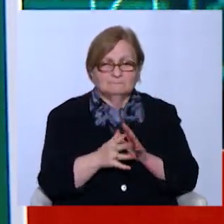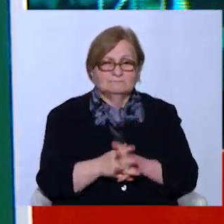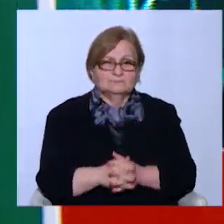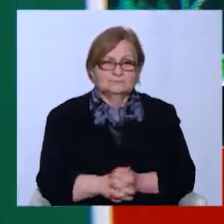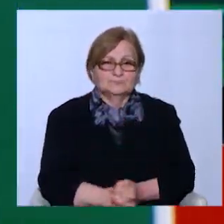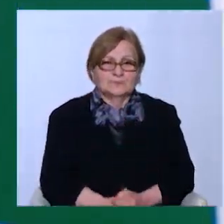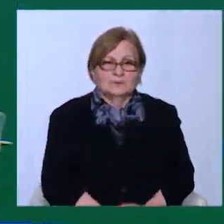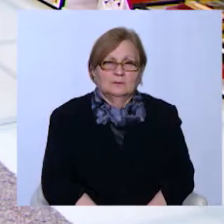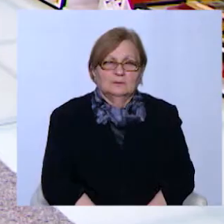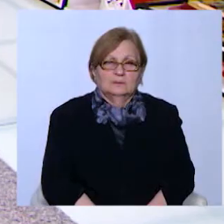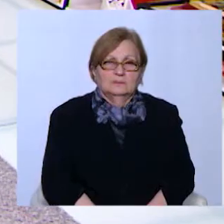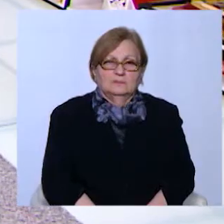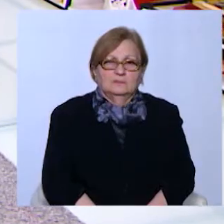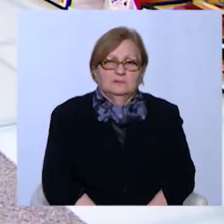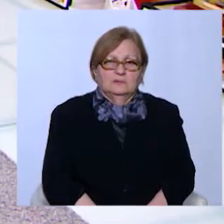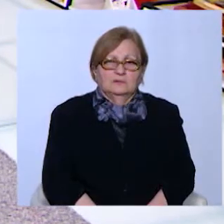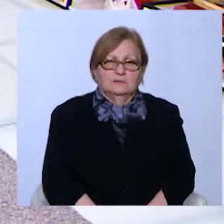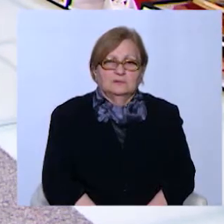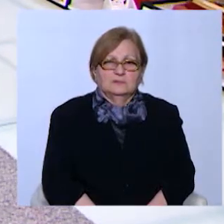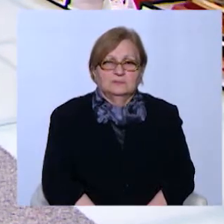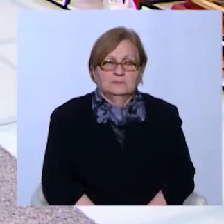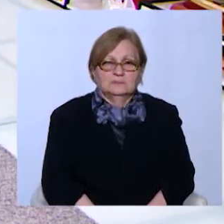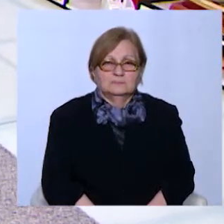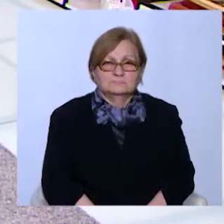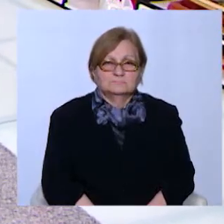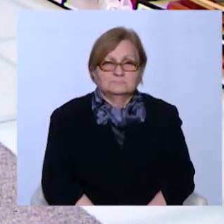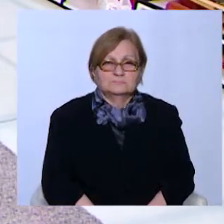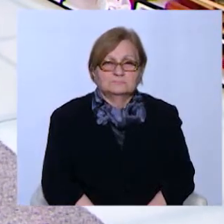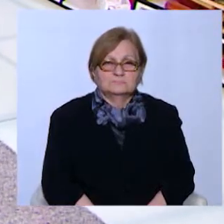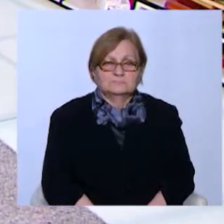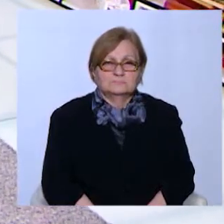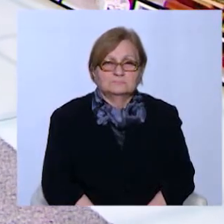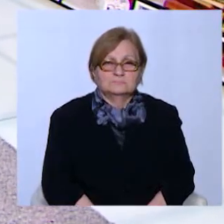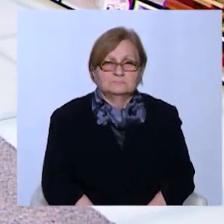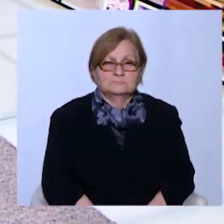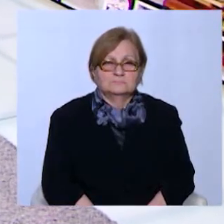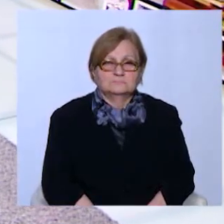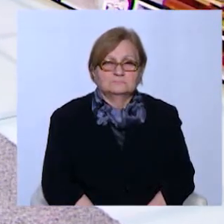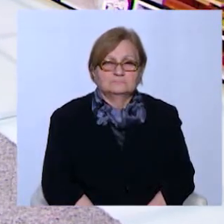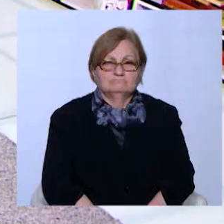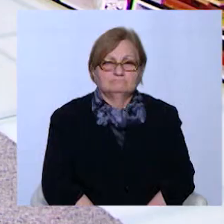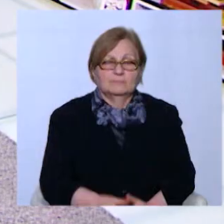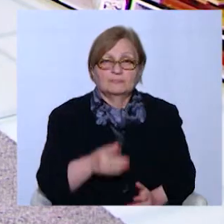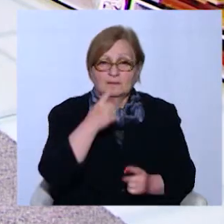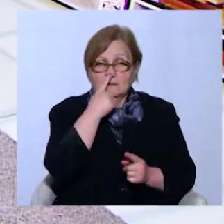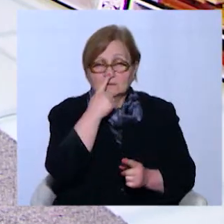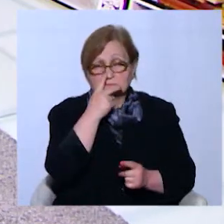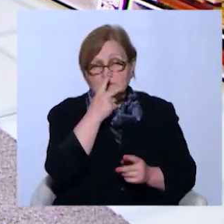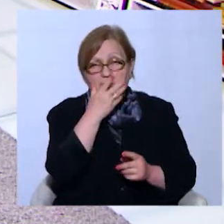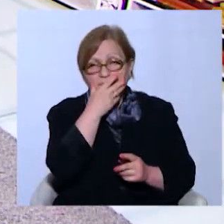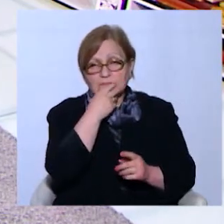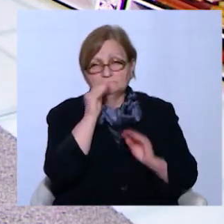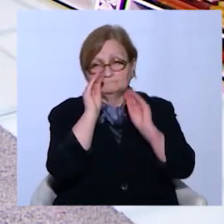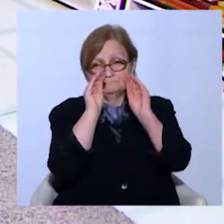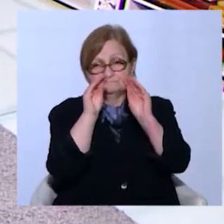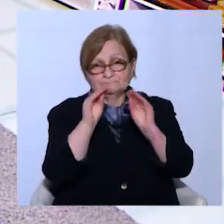გებულობთ. დარწმუნებული ვარ ყველაფერს ძალიან კარგად გებულობთ. აი აქ ისევ, ნახეთ ისევ ლამაზი ჩანაწერის ფორმა, დავასაბუთეთ